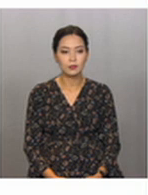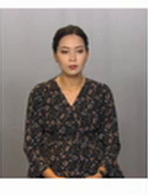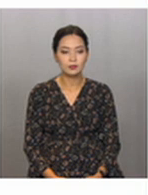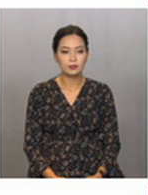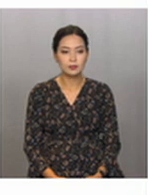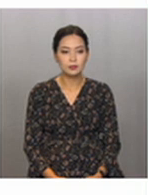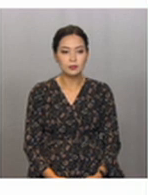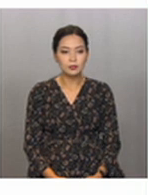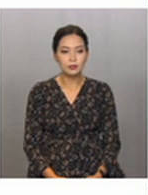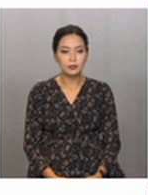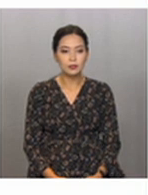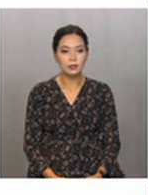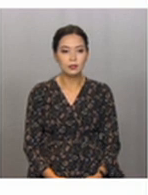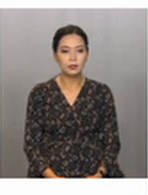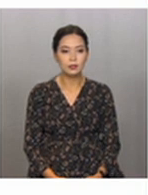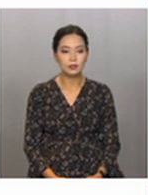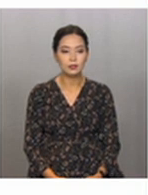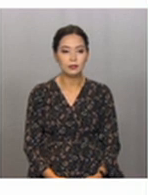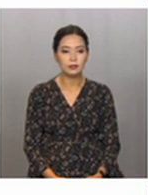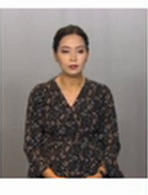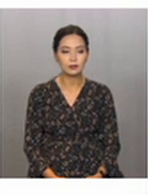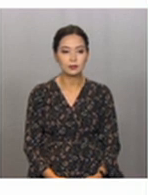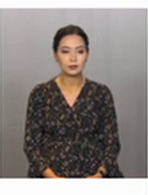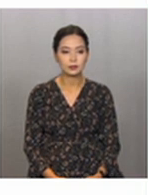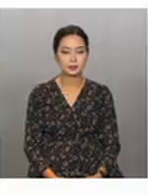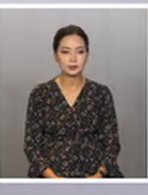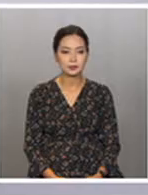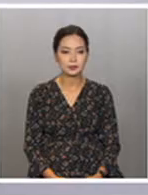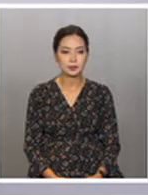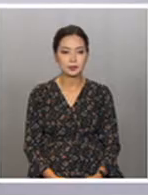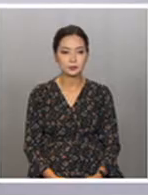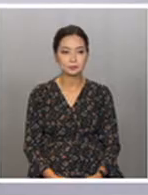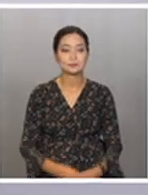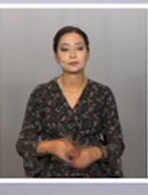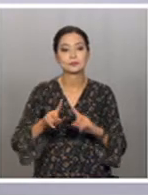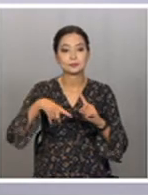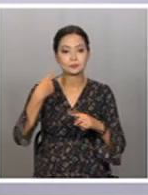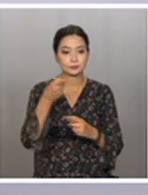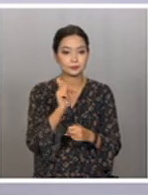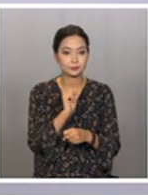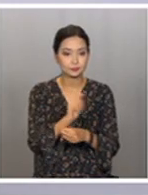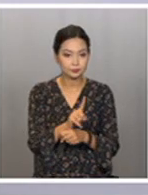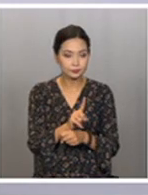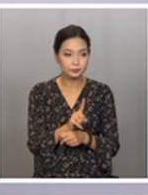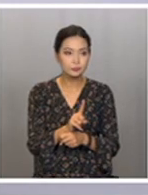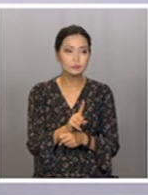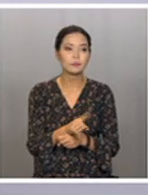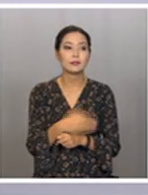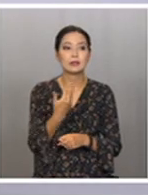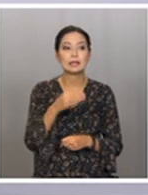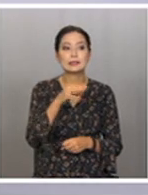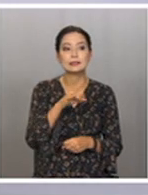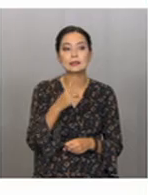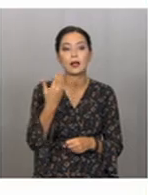тең екен. Жауаптарыңыз дұрыс шықты деген ойдамын. Келесі тапсырма. Т-ның қандай